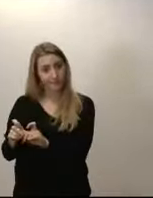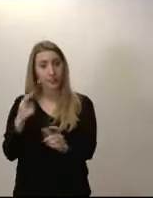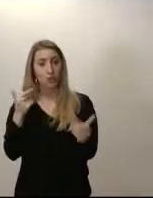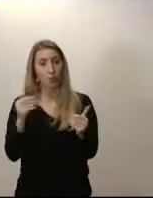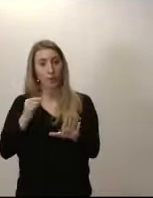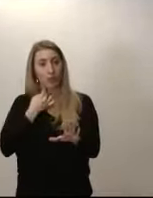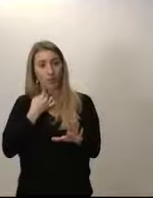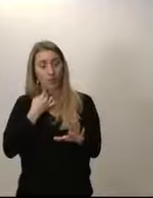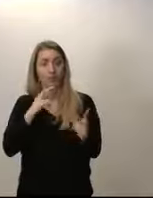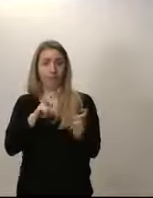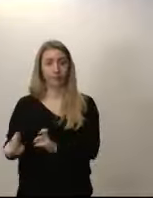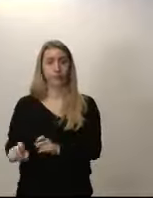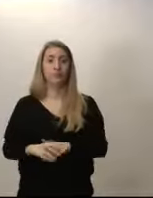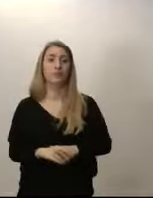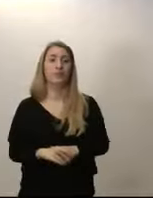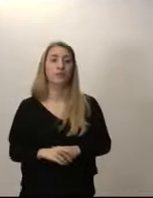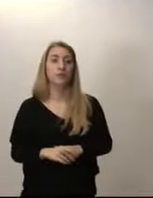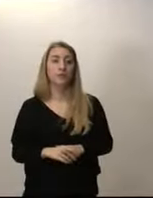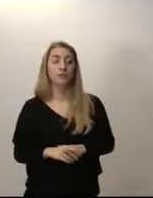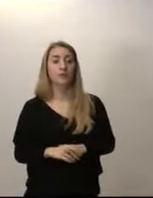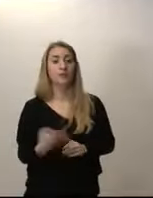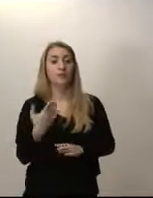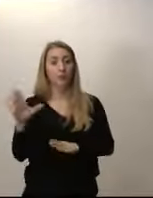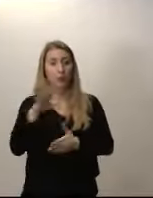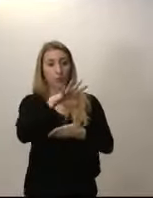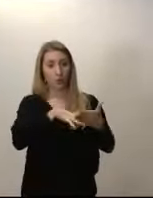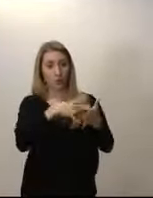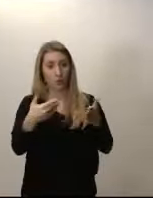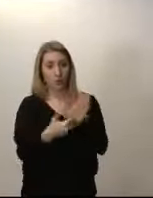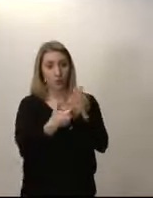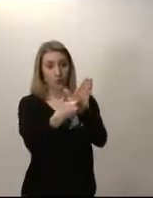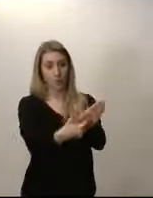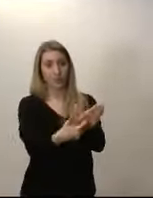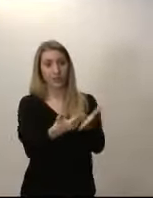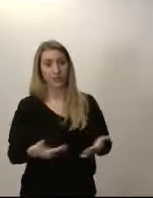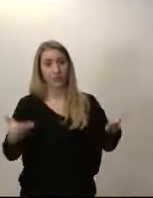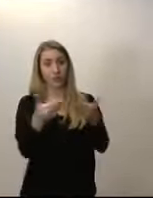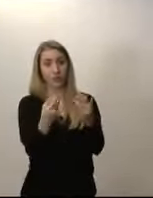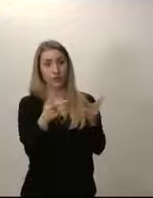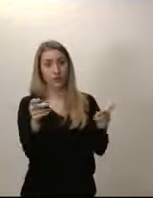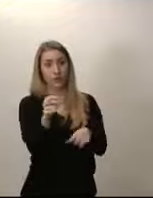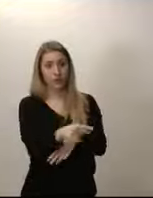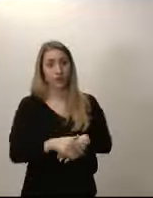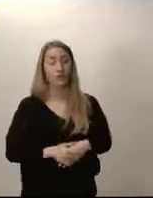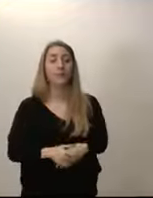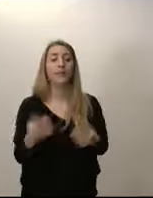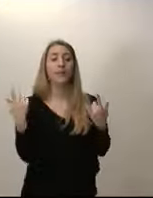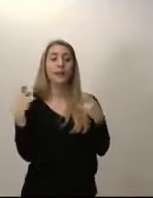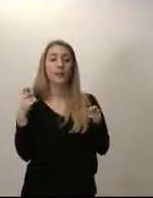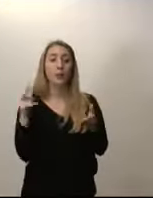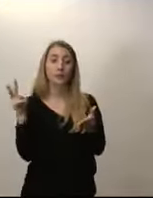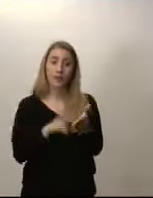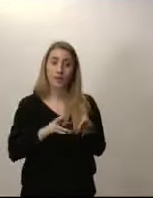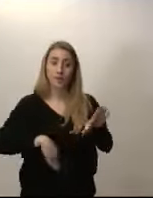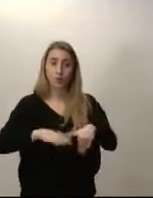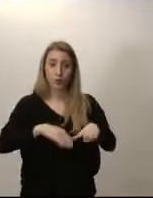l'endettement. Donc un autre tableau pour vous montrer les ratios de la ville. Les dépenses réelles de fonctionnement qui